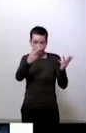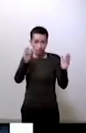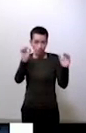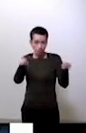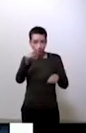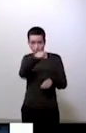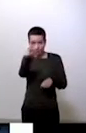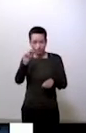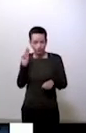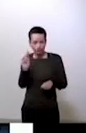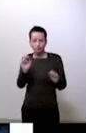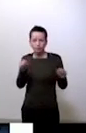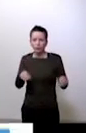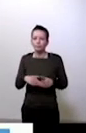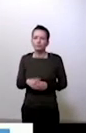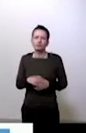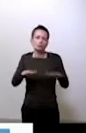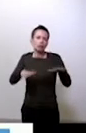dias.